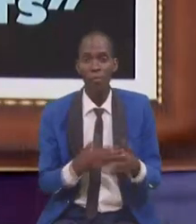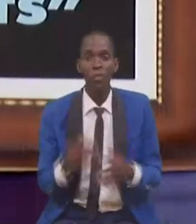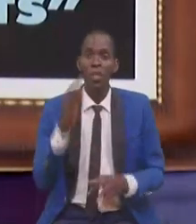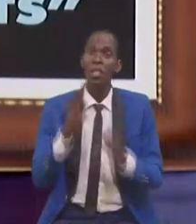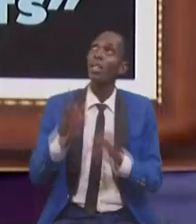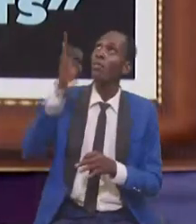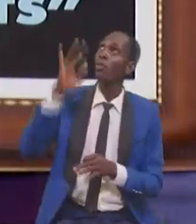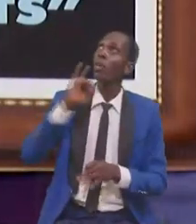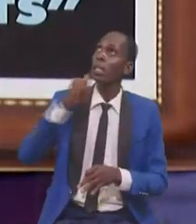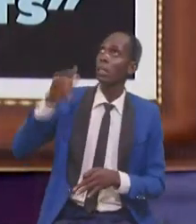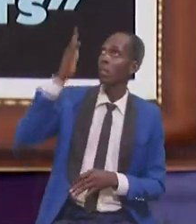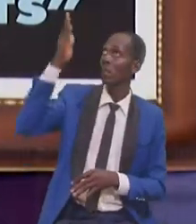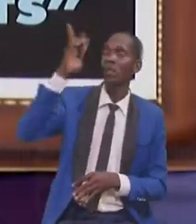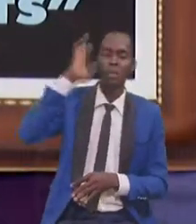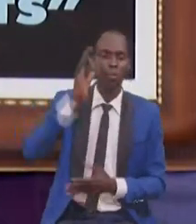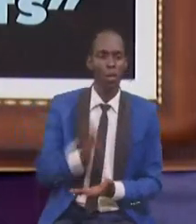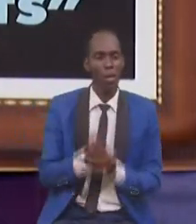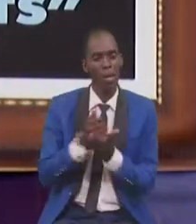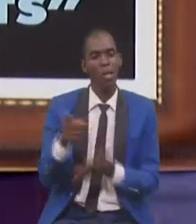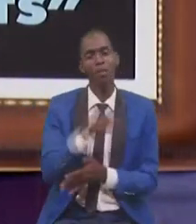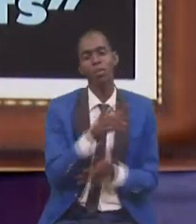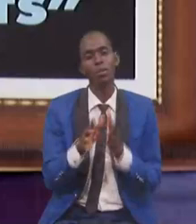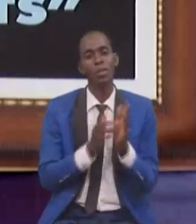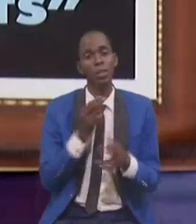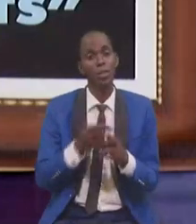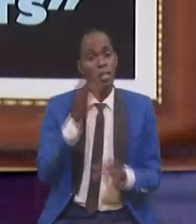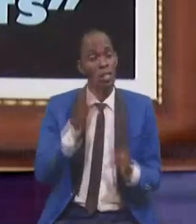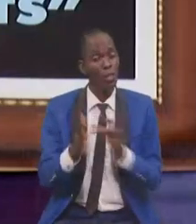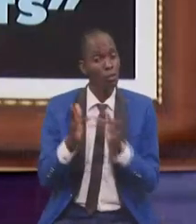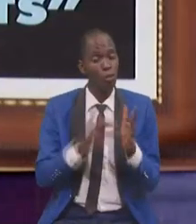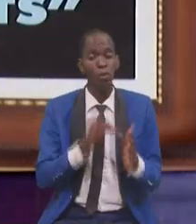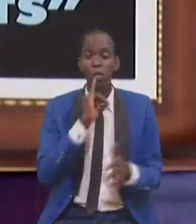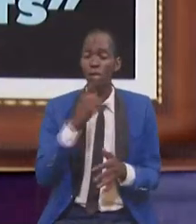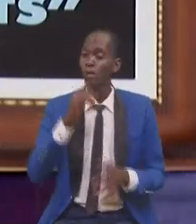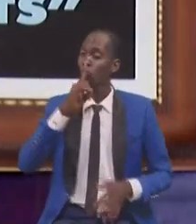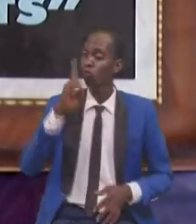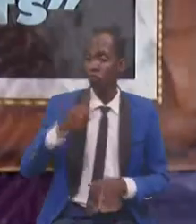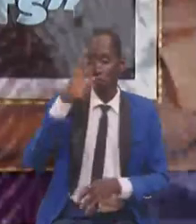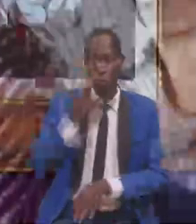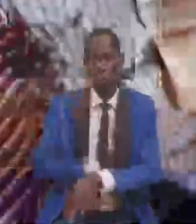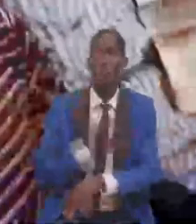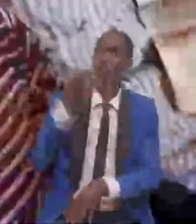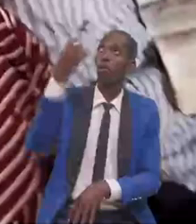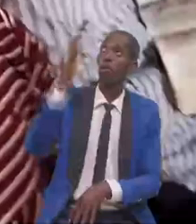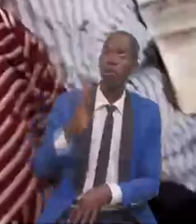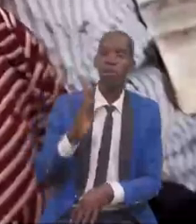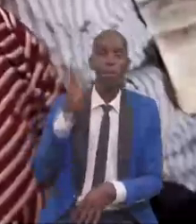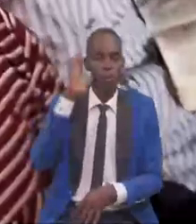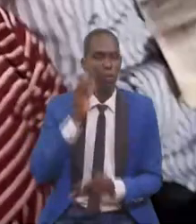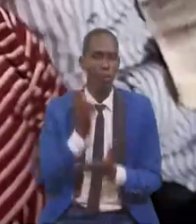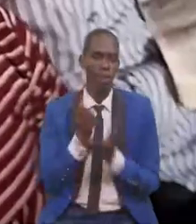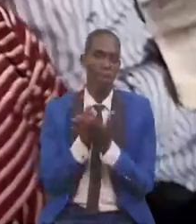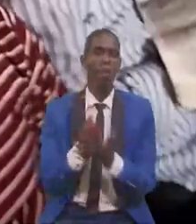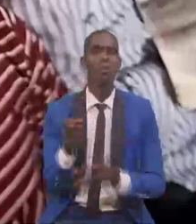Mais si Dieu est Dieu, il va vous aider. Si Jésus est le Fils de Dieu, il va vous aider. Donc,